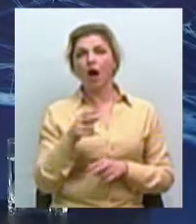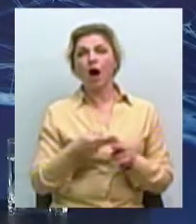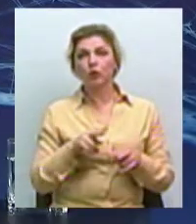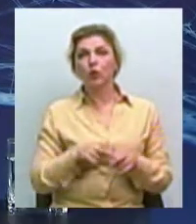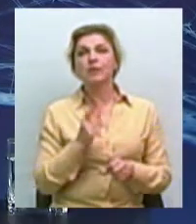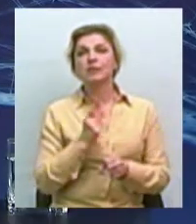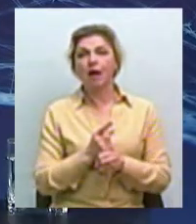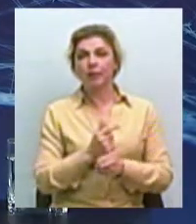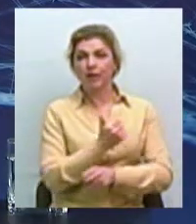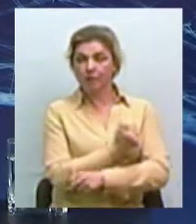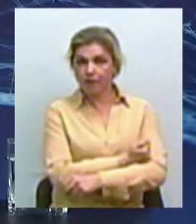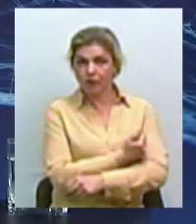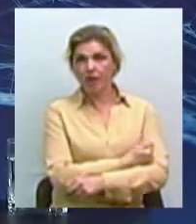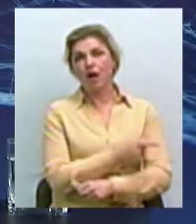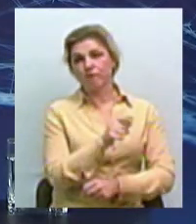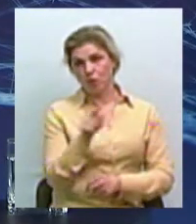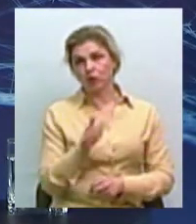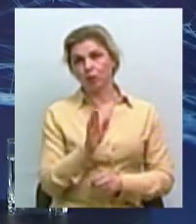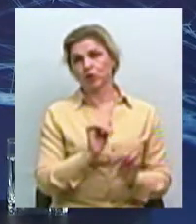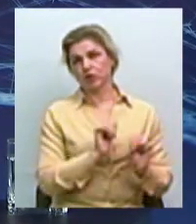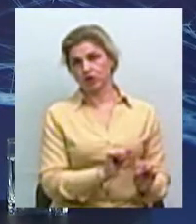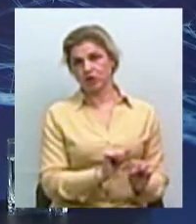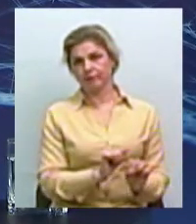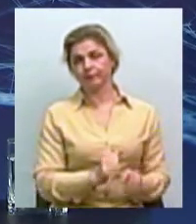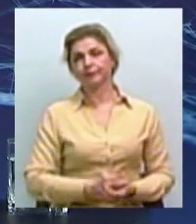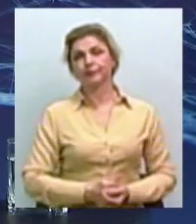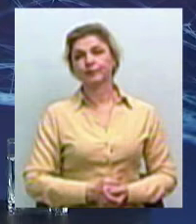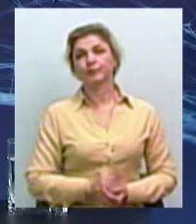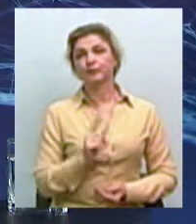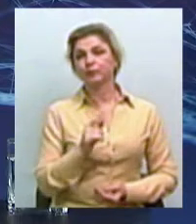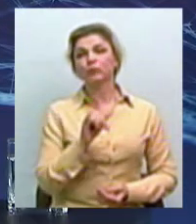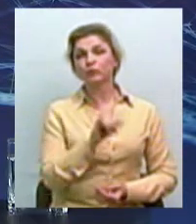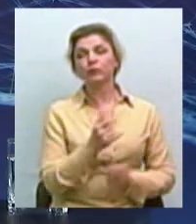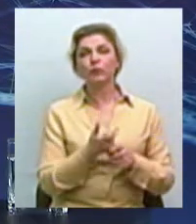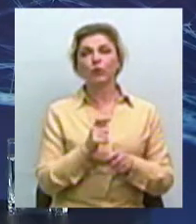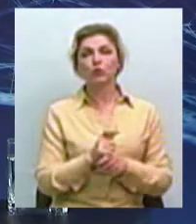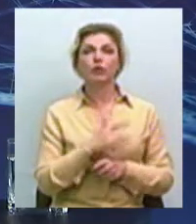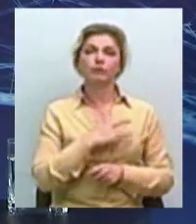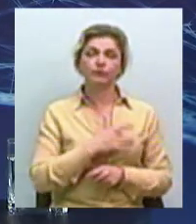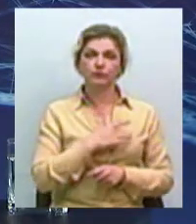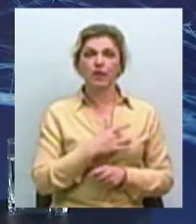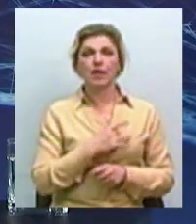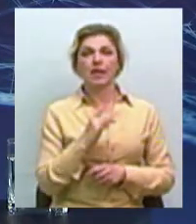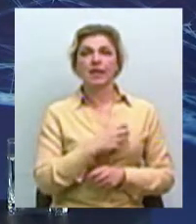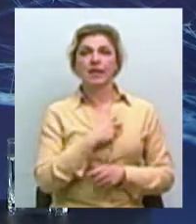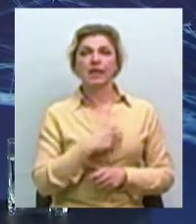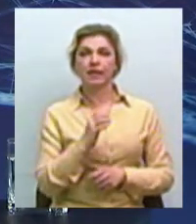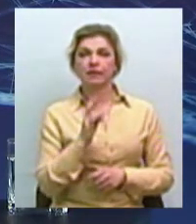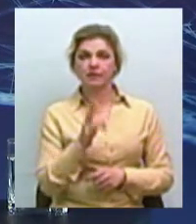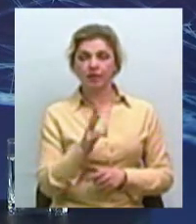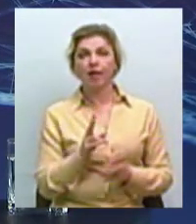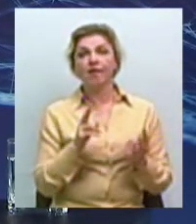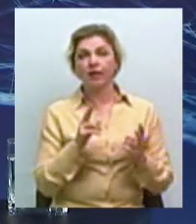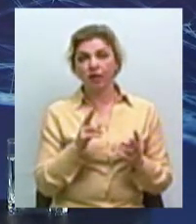показам протипоказано робити вакцинацію, вони будуть захищені. Тому що у них дуже ймовірний ризик зустріти десь носій